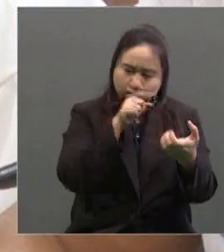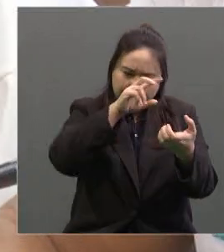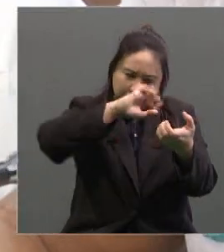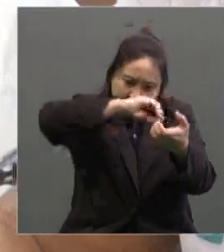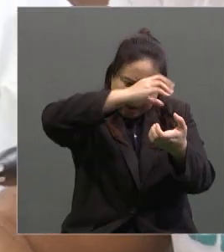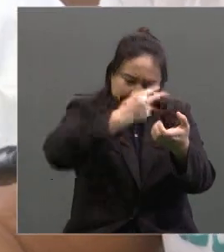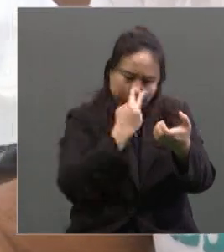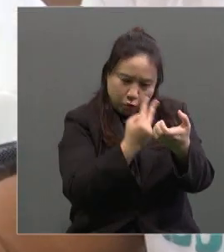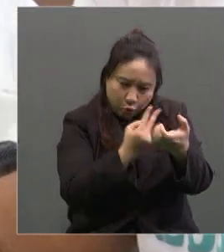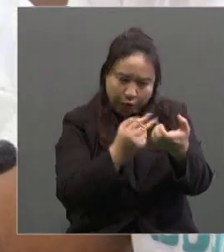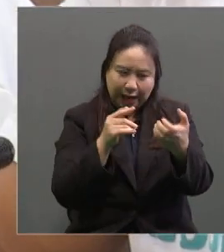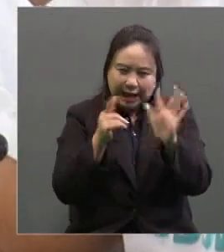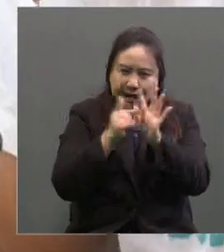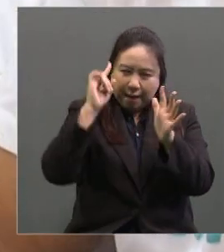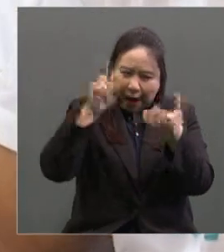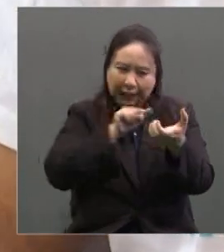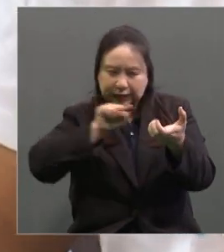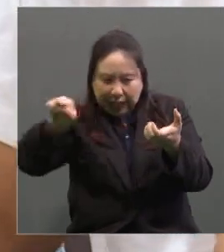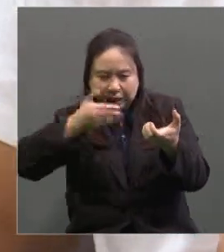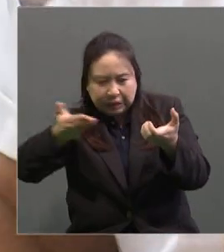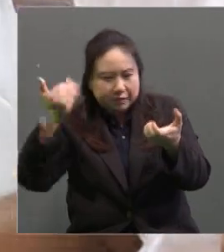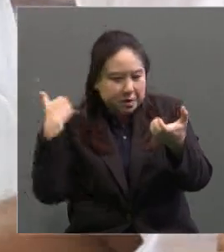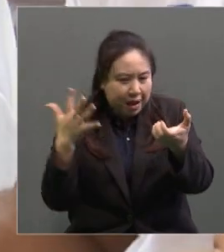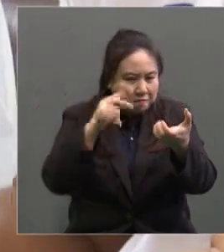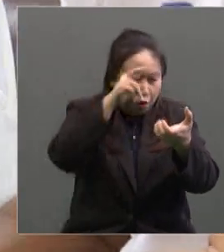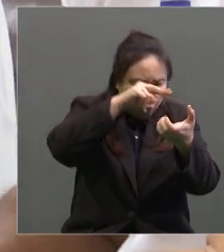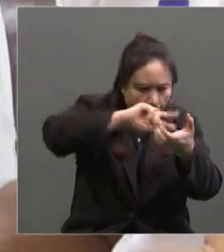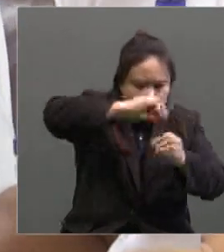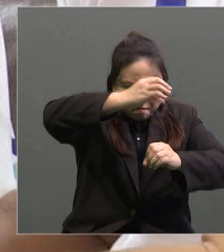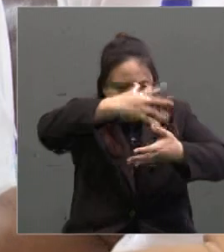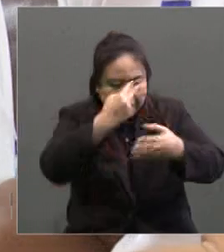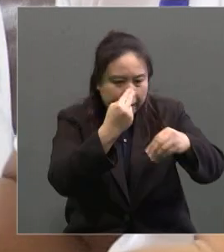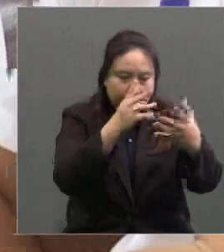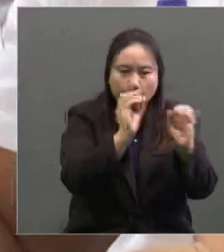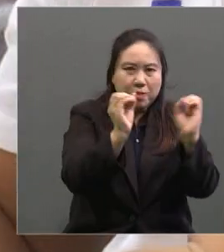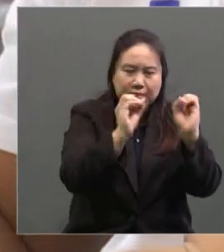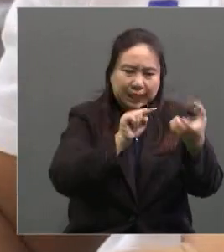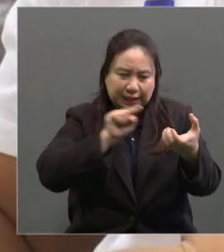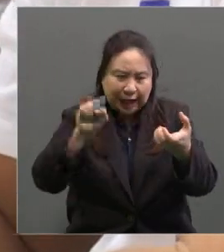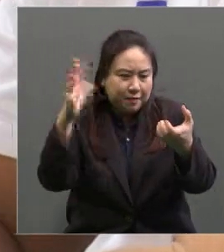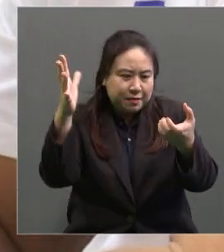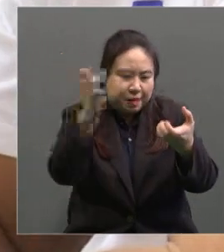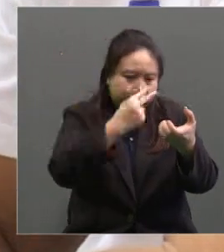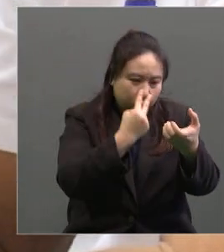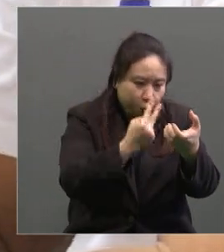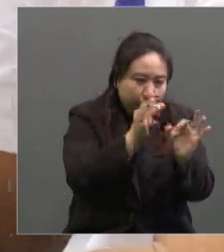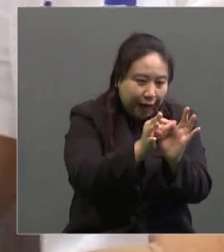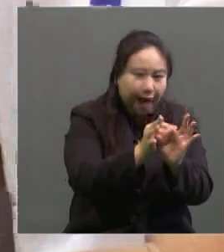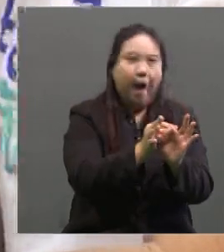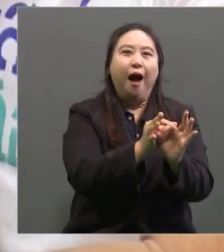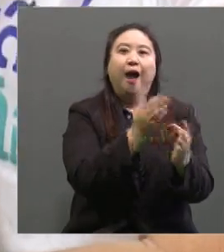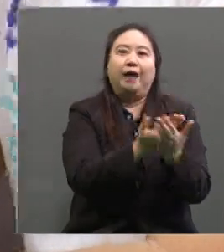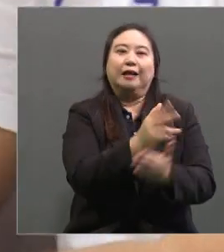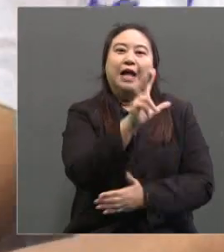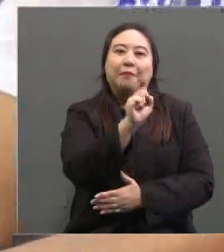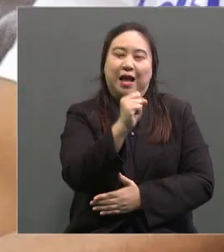ยาอะไรจากใครหรือเปล่าแต่ไม่เจออ้อไม่มีเลยชัดเชอะไรเอไปพบว่ามีเงินในบัญชี 360,000ก็เลยเสนอว่าถ้าไม่